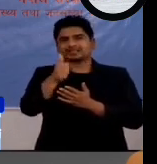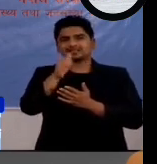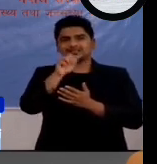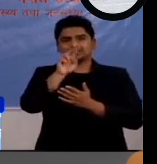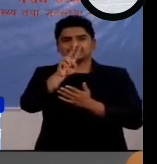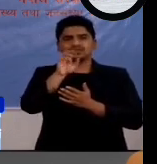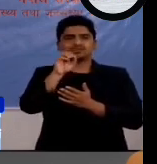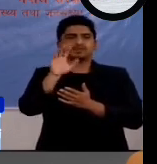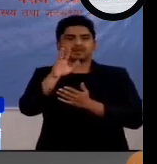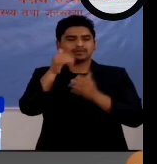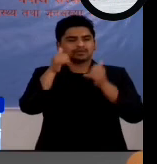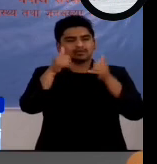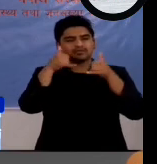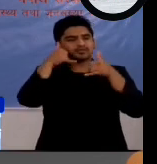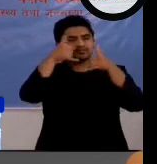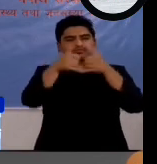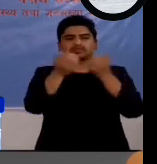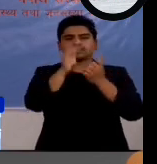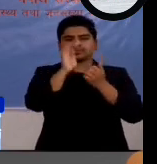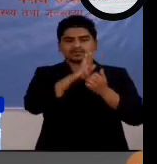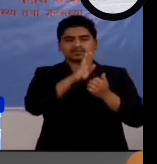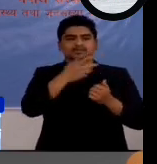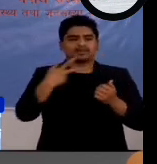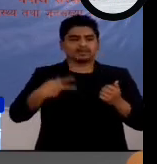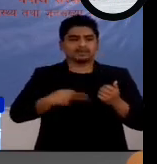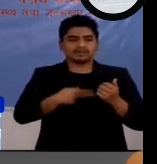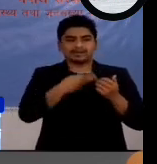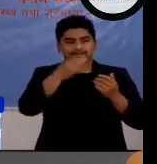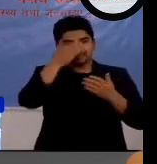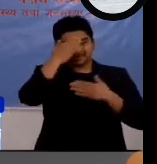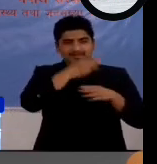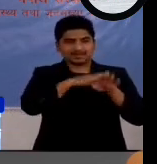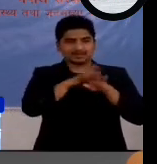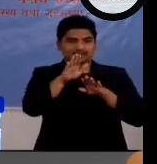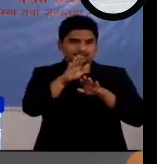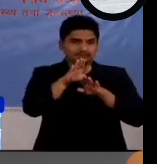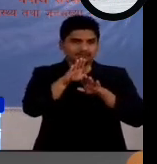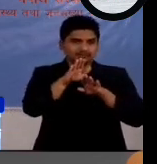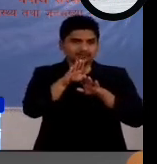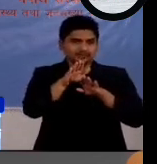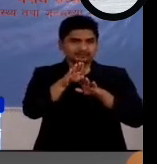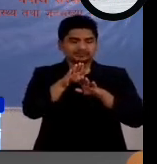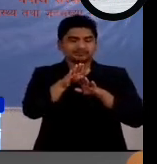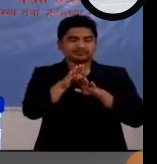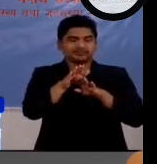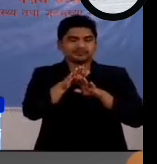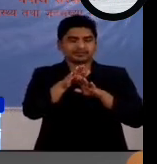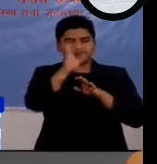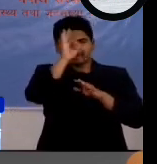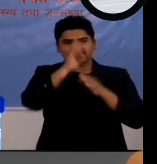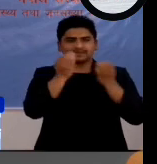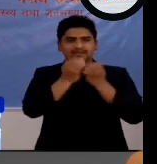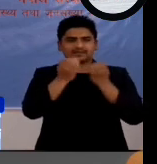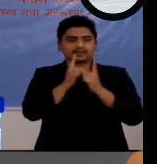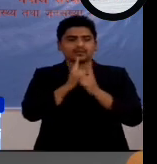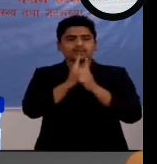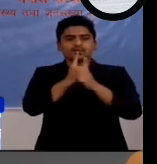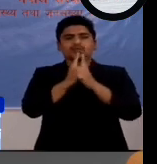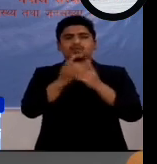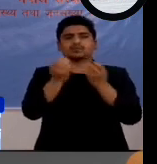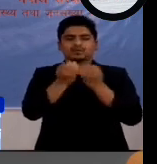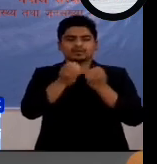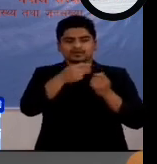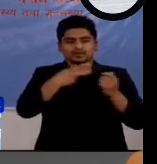9847738205 मा सम्पर्क गर्न सकिन्छ। त्यसै सर्जिकल सम्बन्धी बिमारहरूको लागि चाहिँ सर्जिकलको ड्युटी डाक्टरलाई चाहिँ विशेष गरी यो